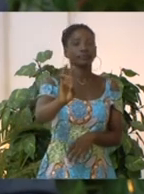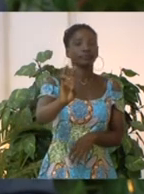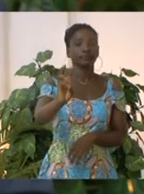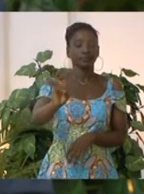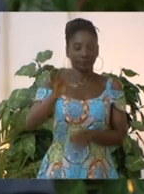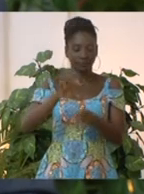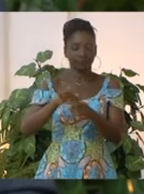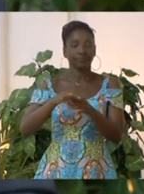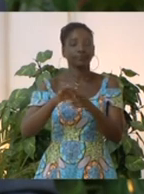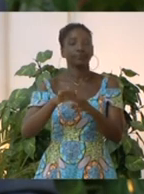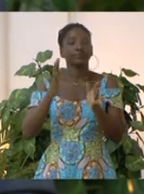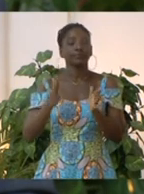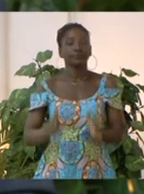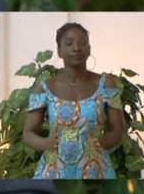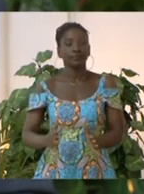Votants,